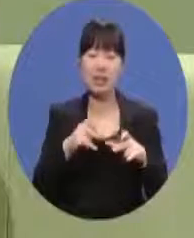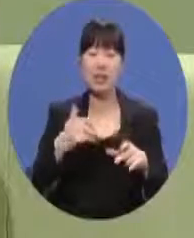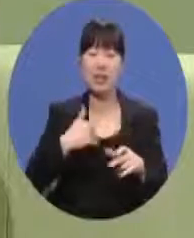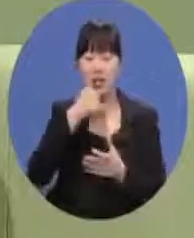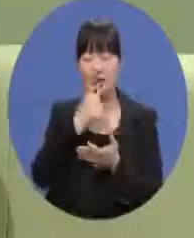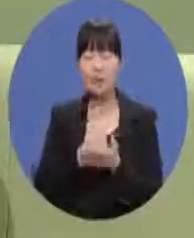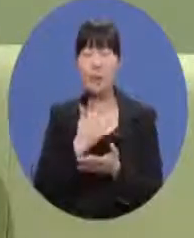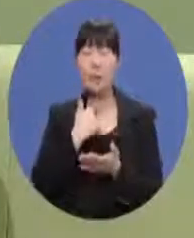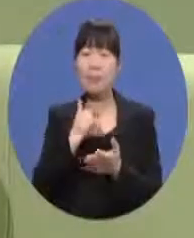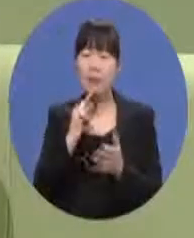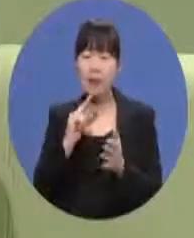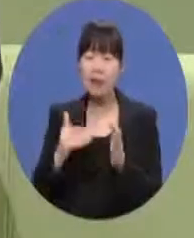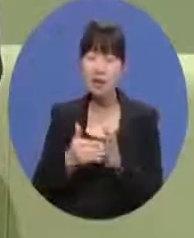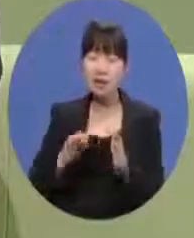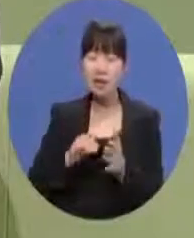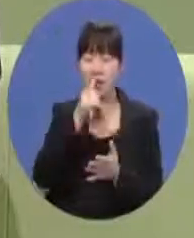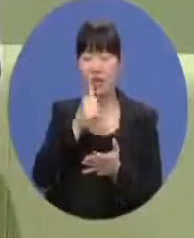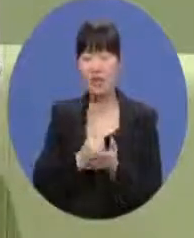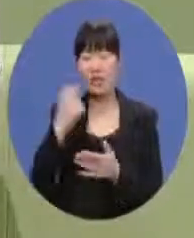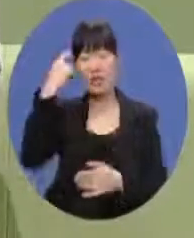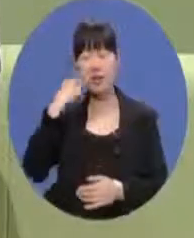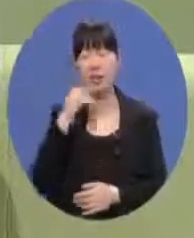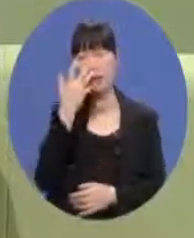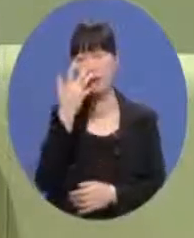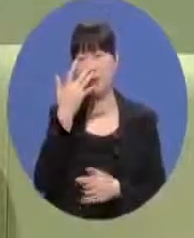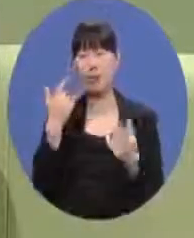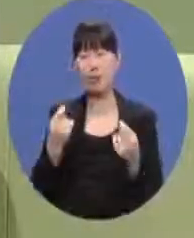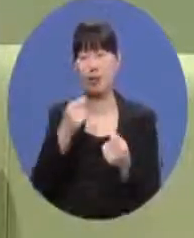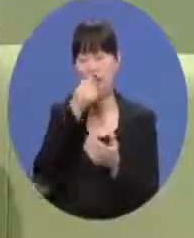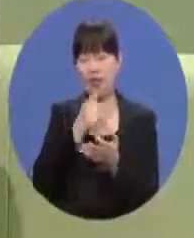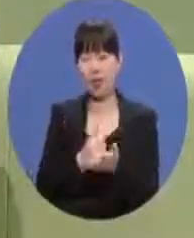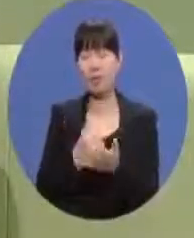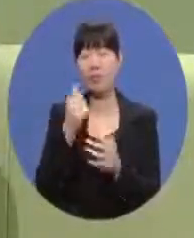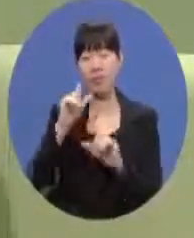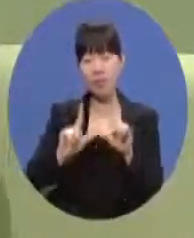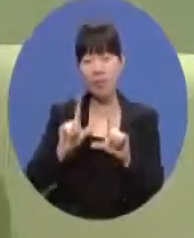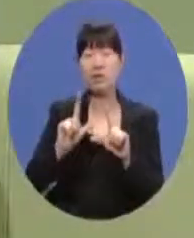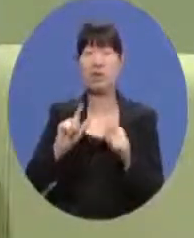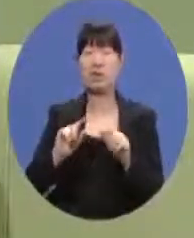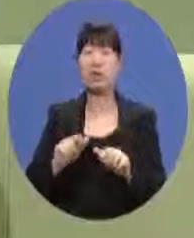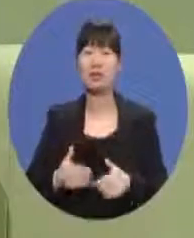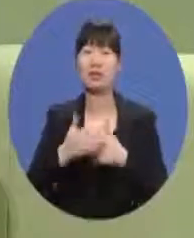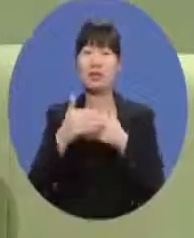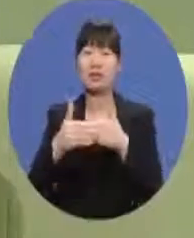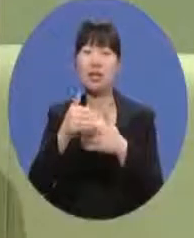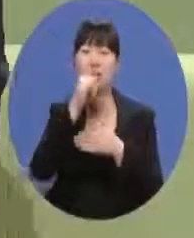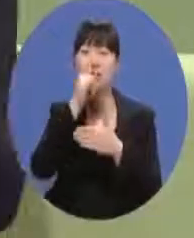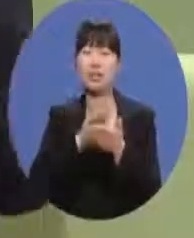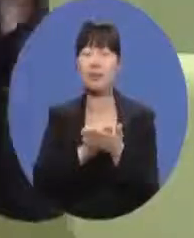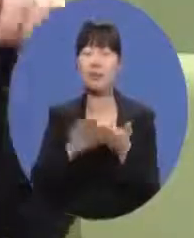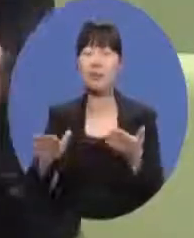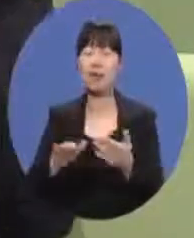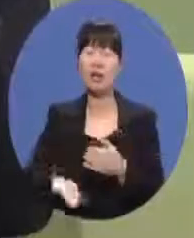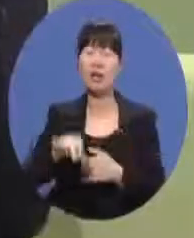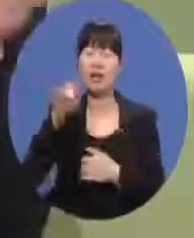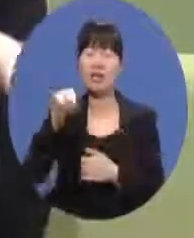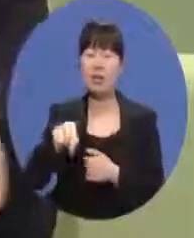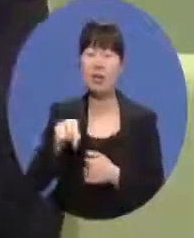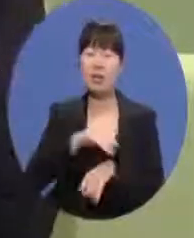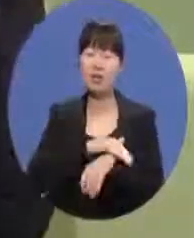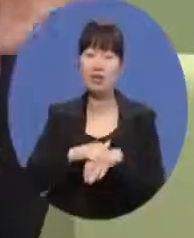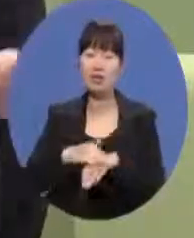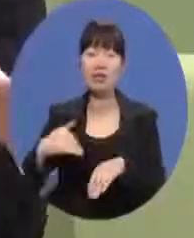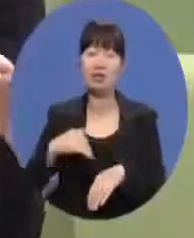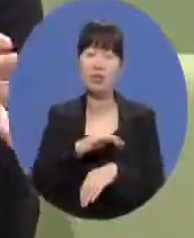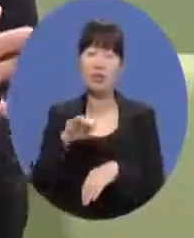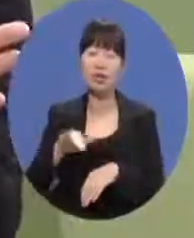죄를 저질러 놓고도 전혀 죄책감이 없는 이런 범죄 유형으로까지 이게 진행이 될 수가 있어요. 그러니까 처음에 이거를 잘 우리가